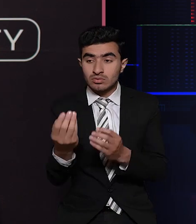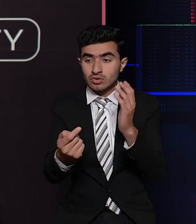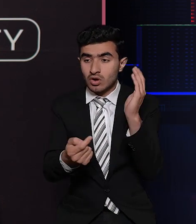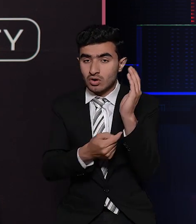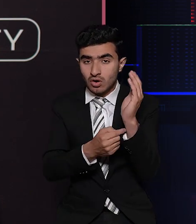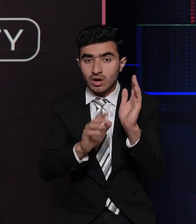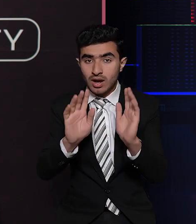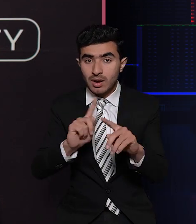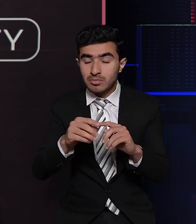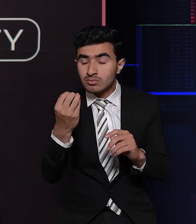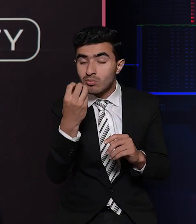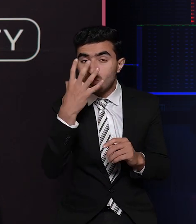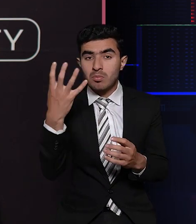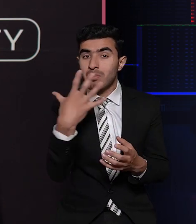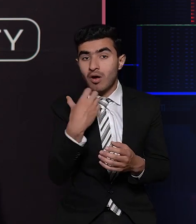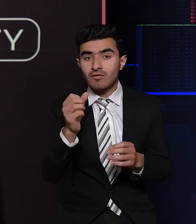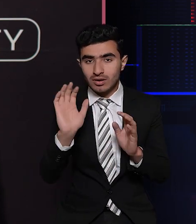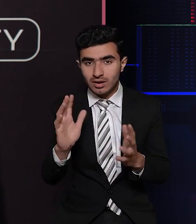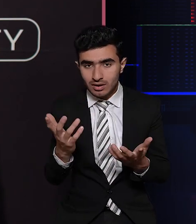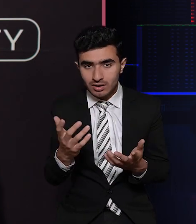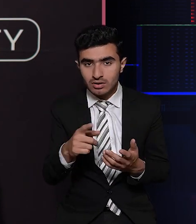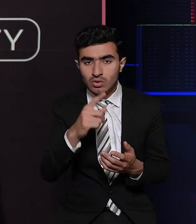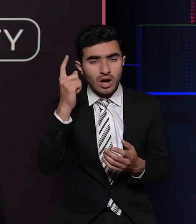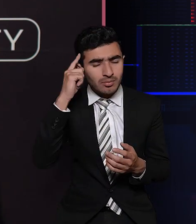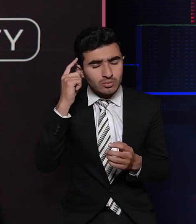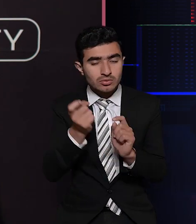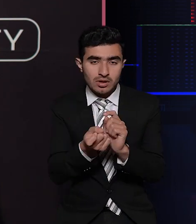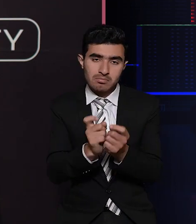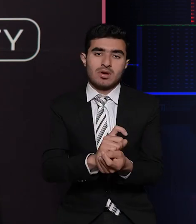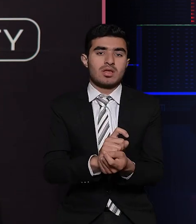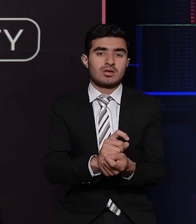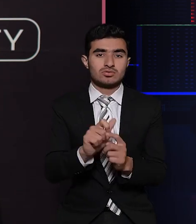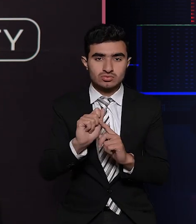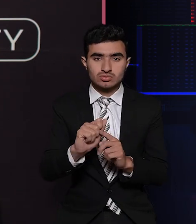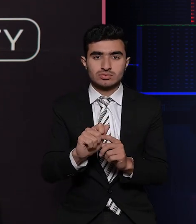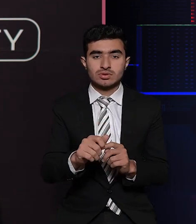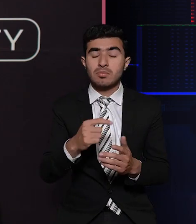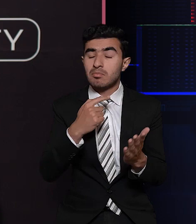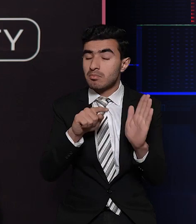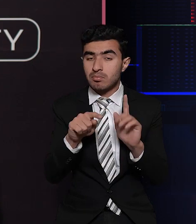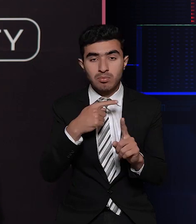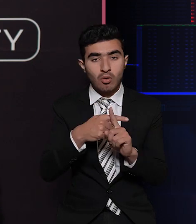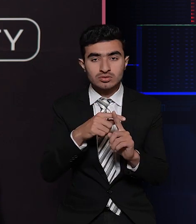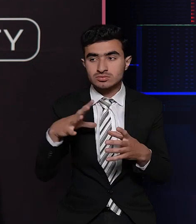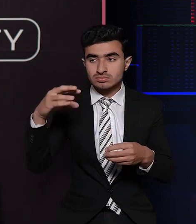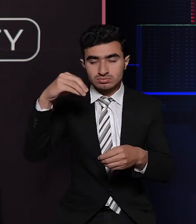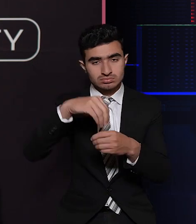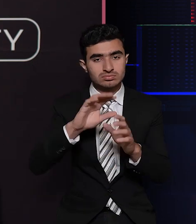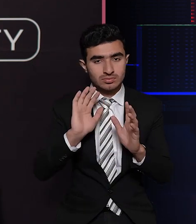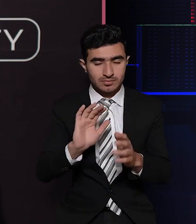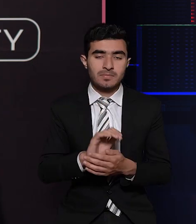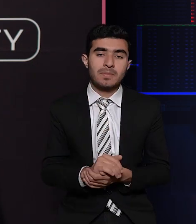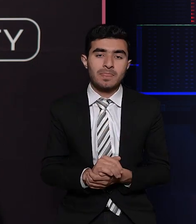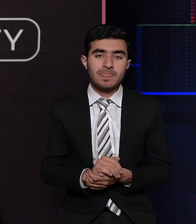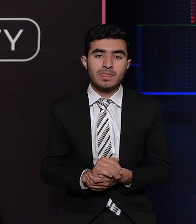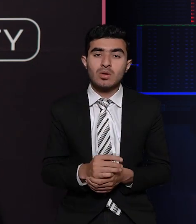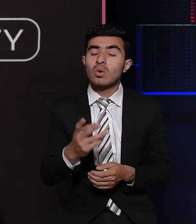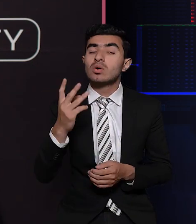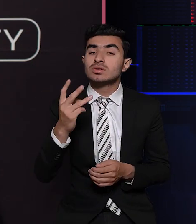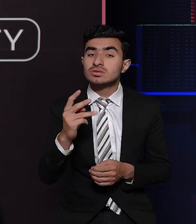ہوگی. اب تیسری بات اگر ہم کریں تو ہمارے پاس ایٹیچیوڈ چینج کی آپشن